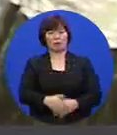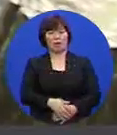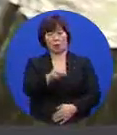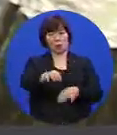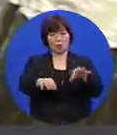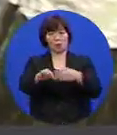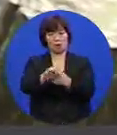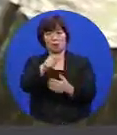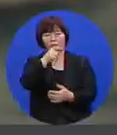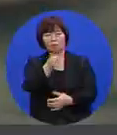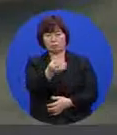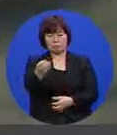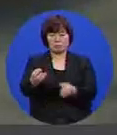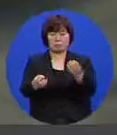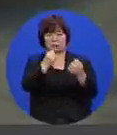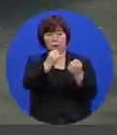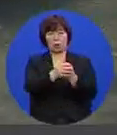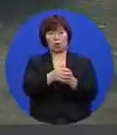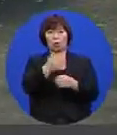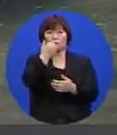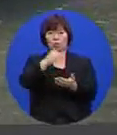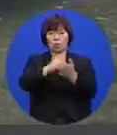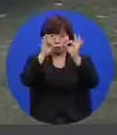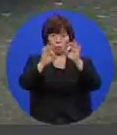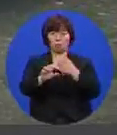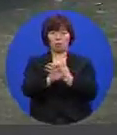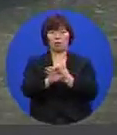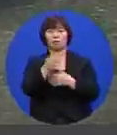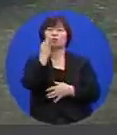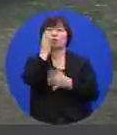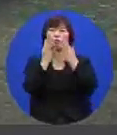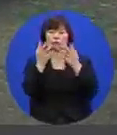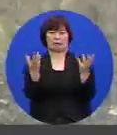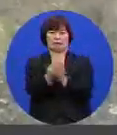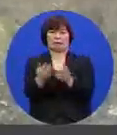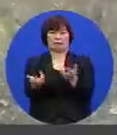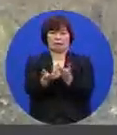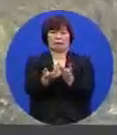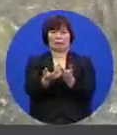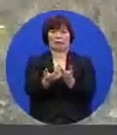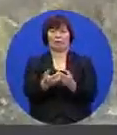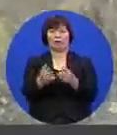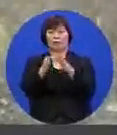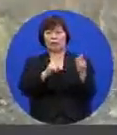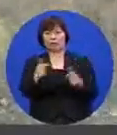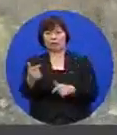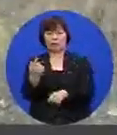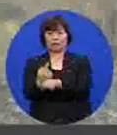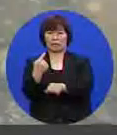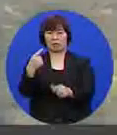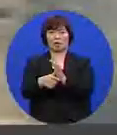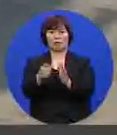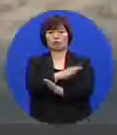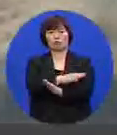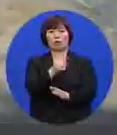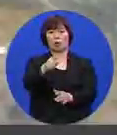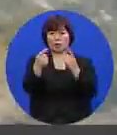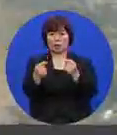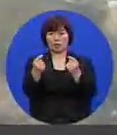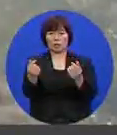곳곳엔 이물질이 떠다니고 돌 표면은 녹색 이끼로 덮여 있습니다. 주민들은 지난해부터 이런